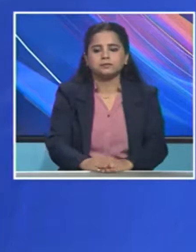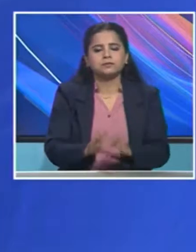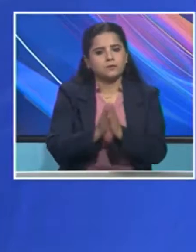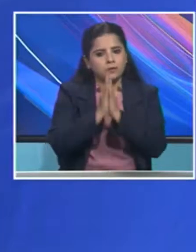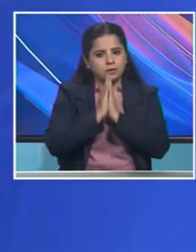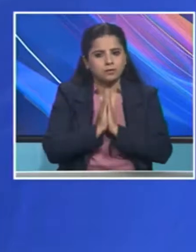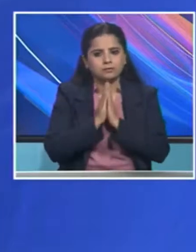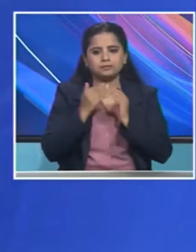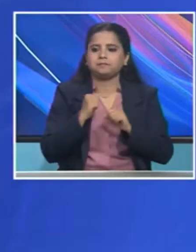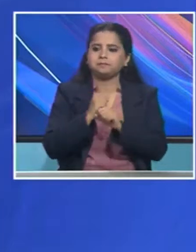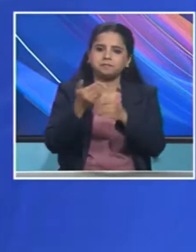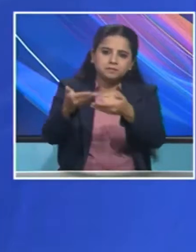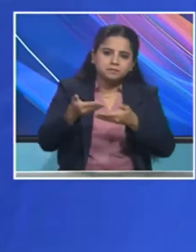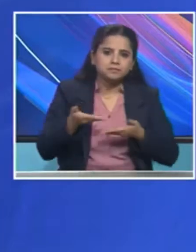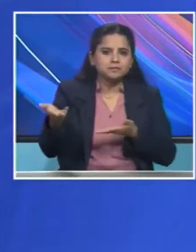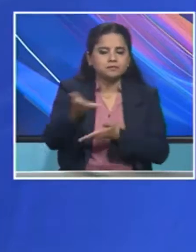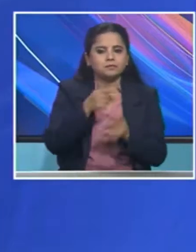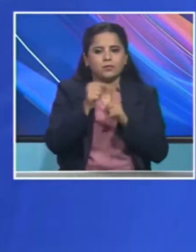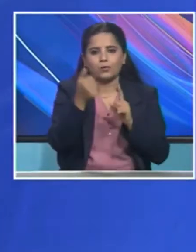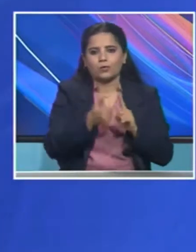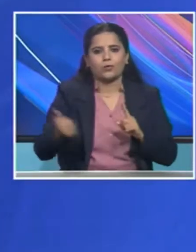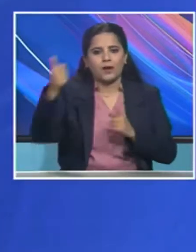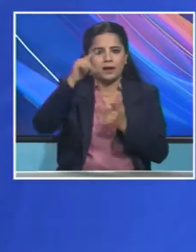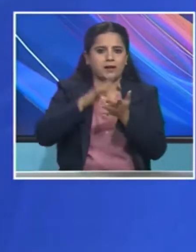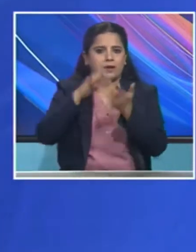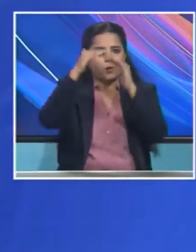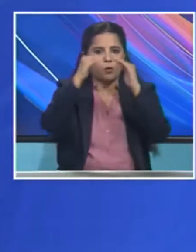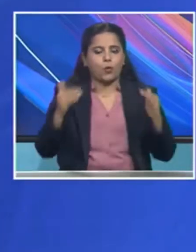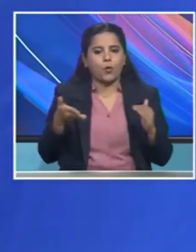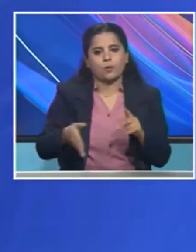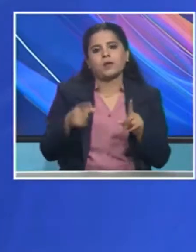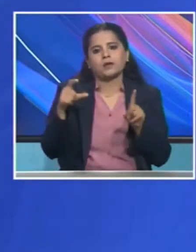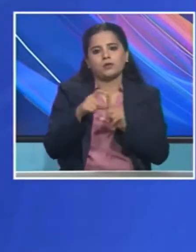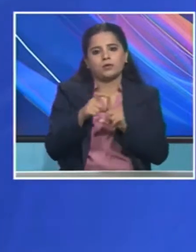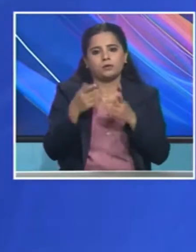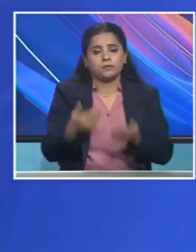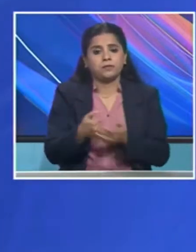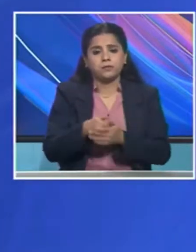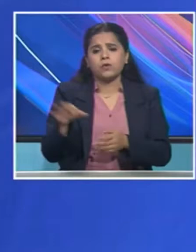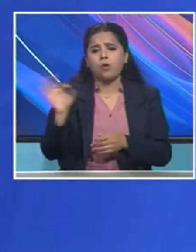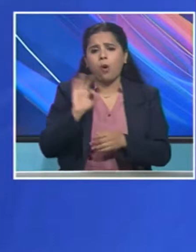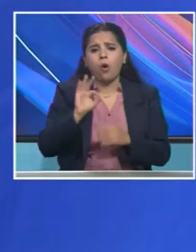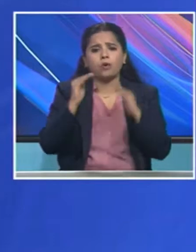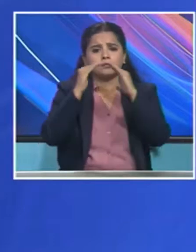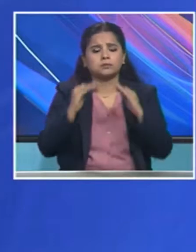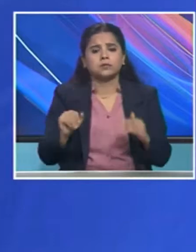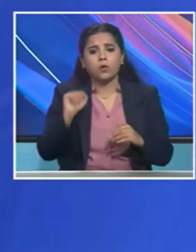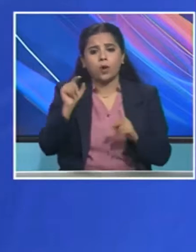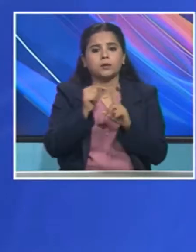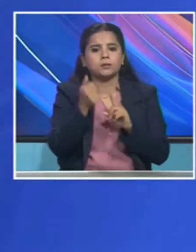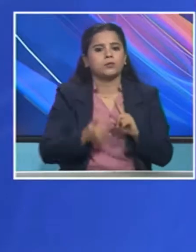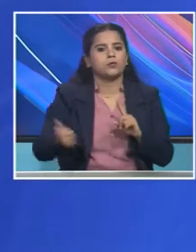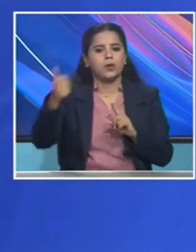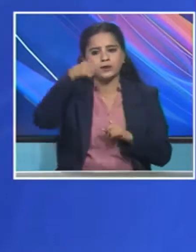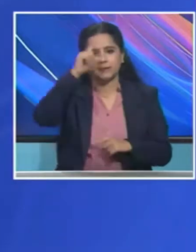Namaskar and greetings from Rashtrapati Bhavan, New Delhi, the official residence of the President of India.